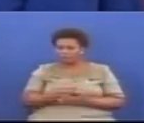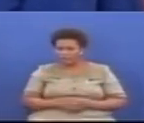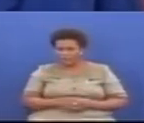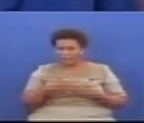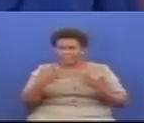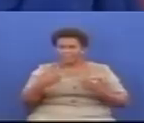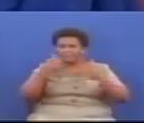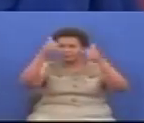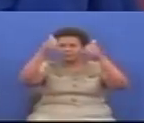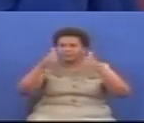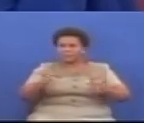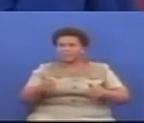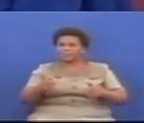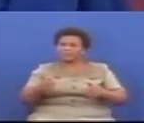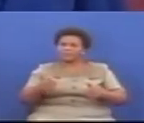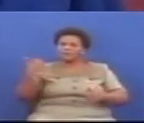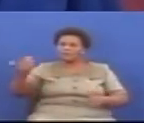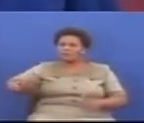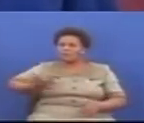wageni